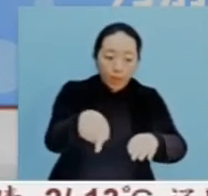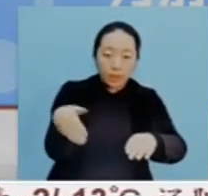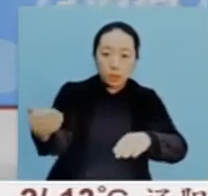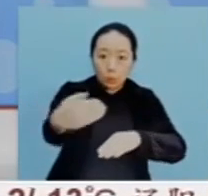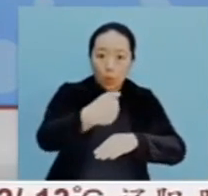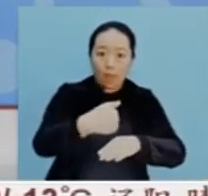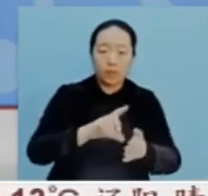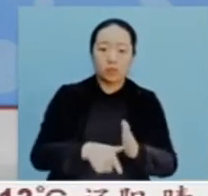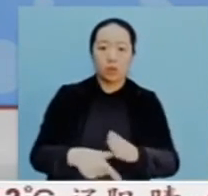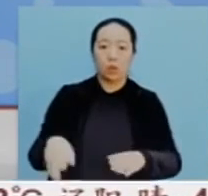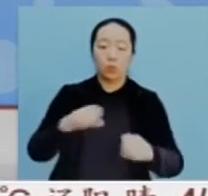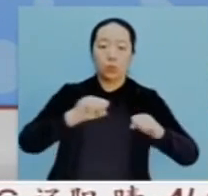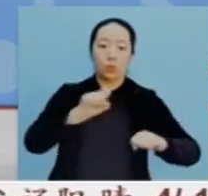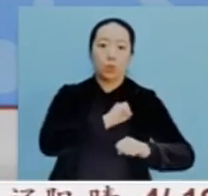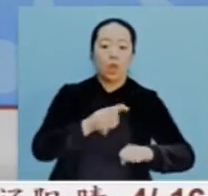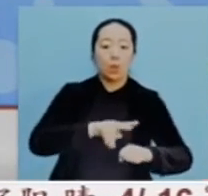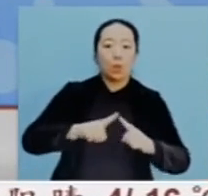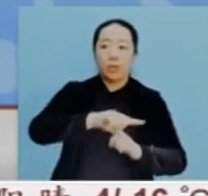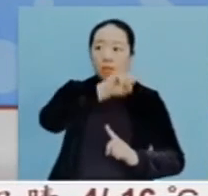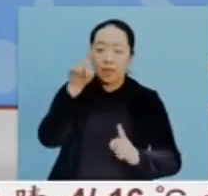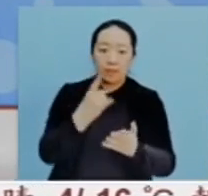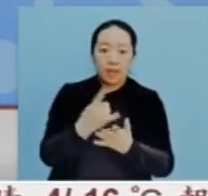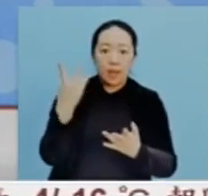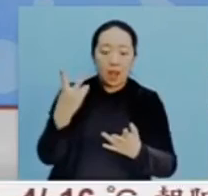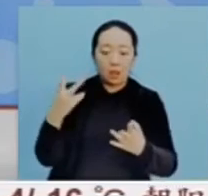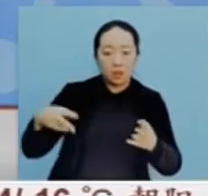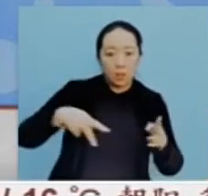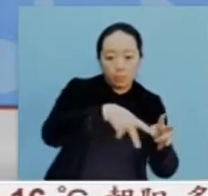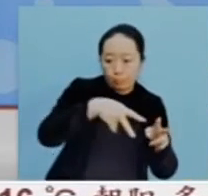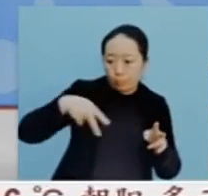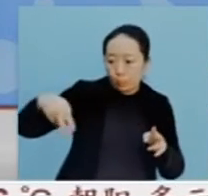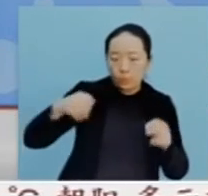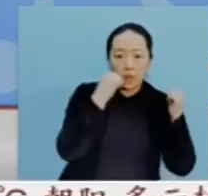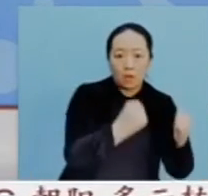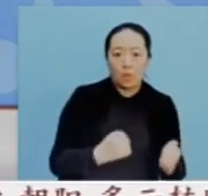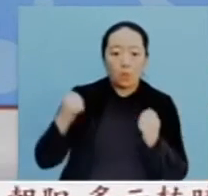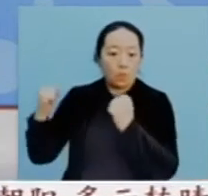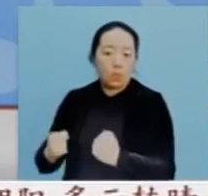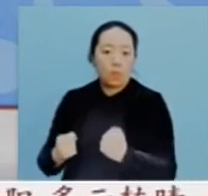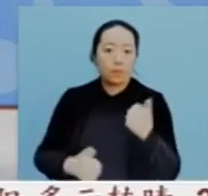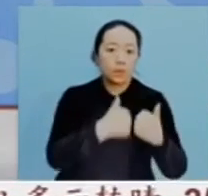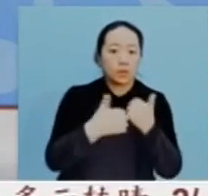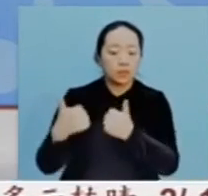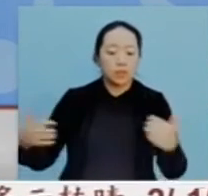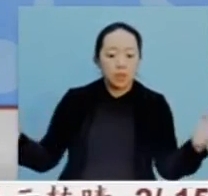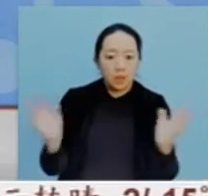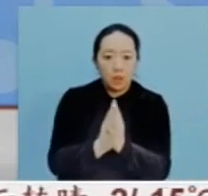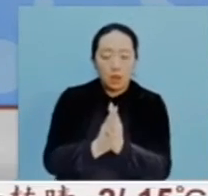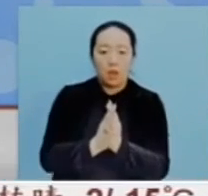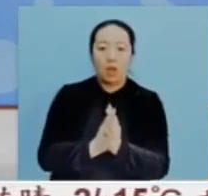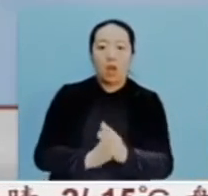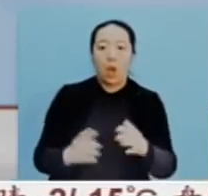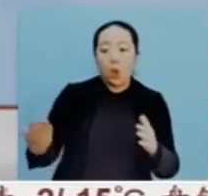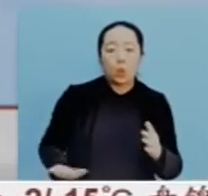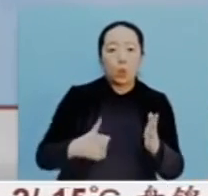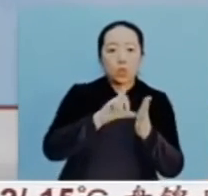赛道分别滑下，两次成绩相加后，同一级别中用时少者排名在前。高